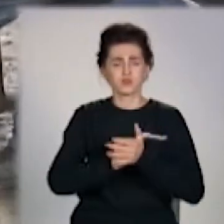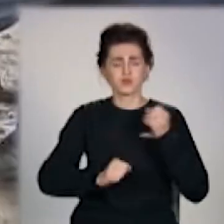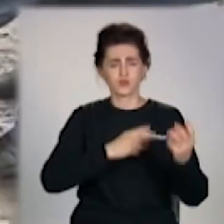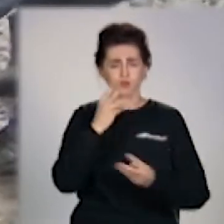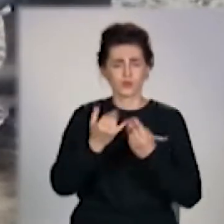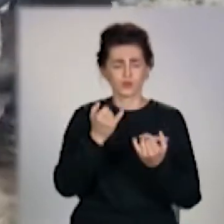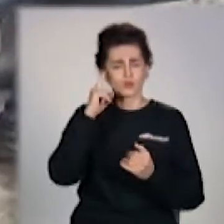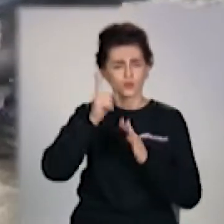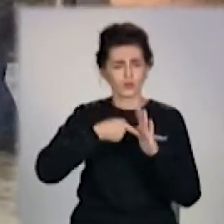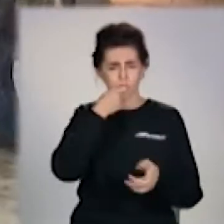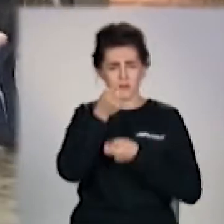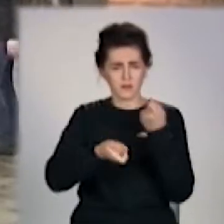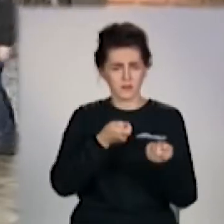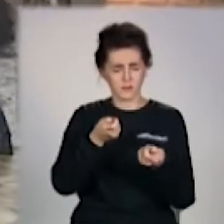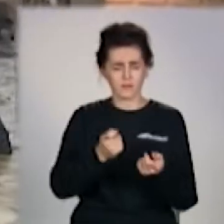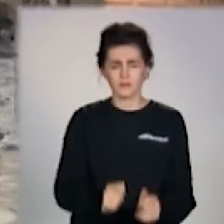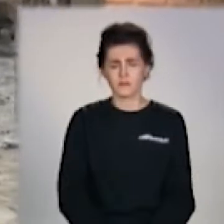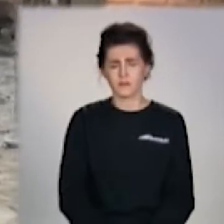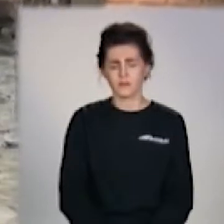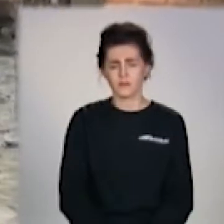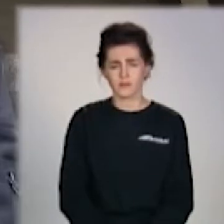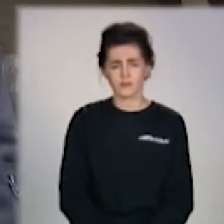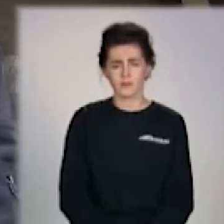наразі з'ясовують.